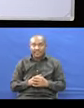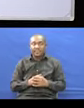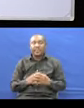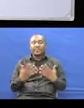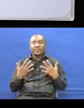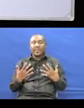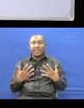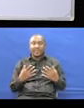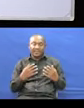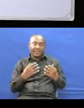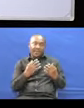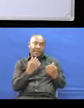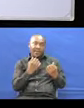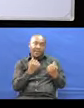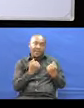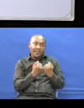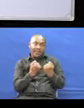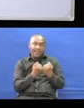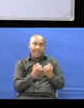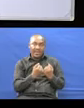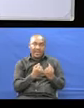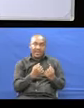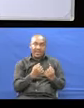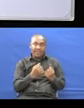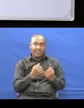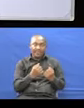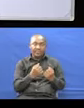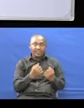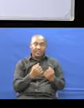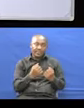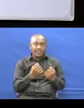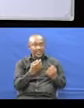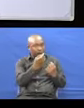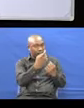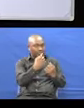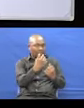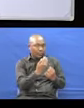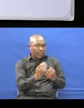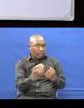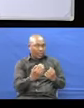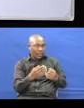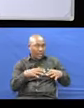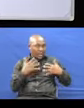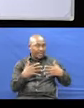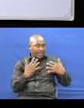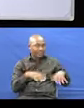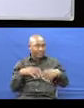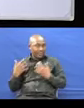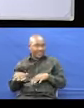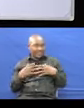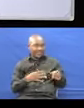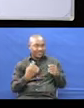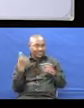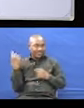fanya hapo, kuna mtoto mmoja anapenda kucheza, huyu mtoto huyu. Sawa eh? Huyu mtoto huyu anapenda